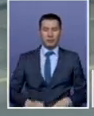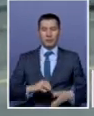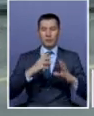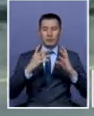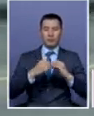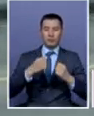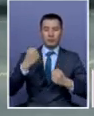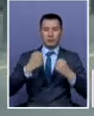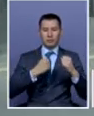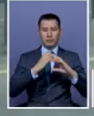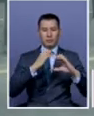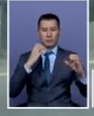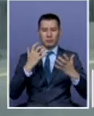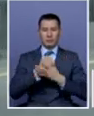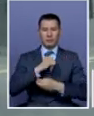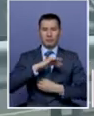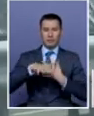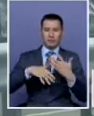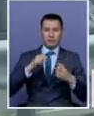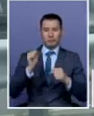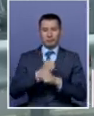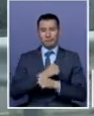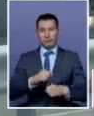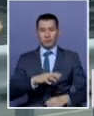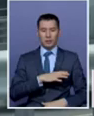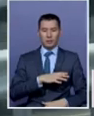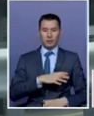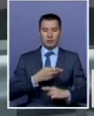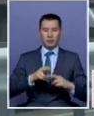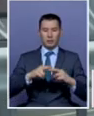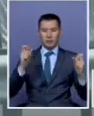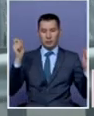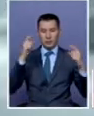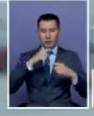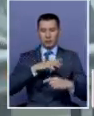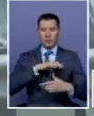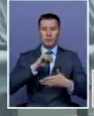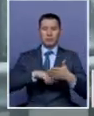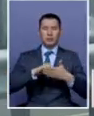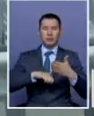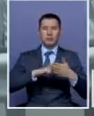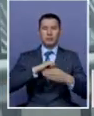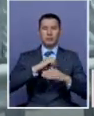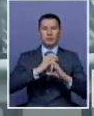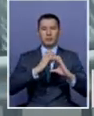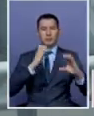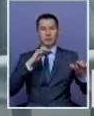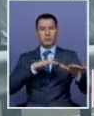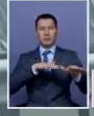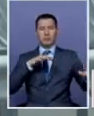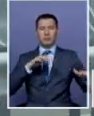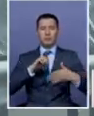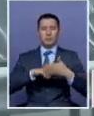между водителями фур возникли конфликты и даже стычки. Как объяснили в Комитете госдоходов, причиной массового скопления транспорта